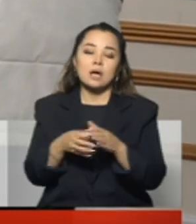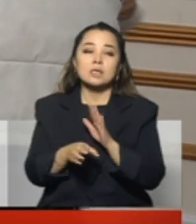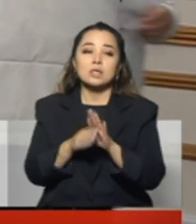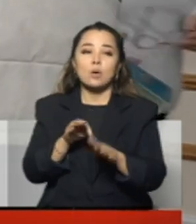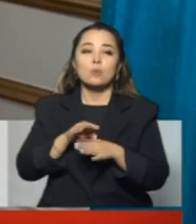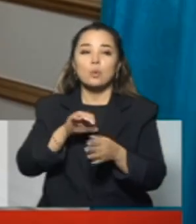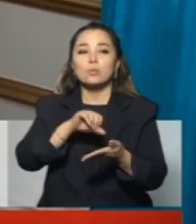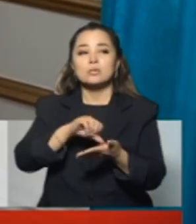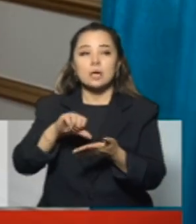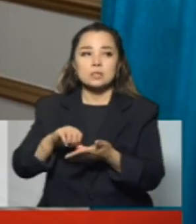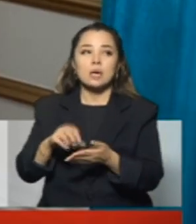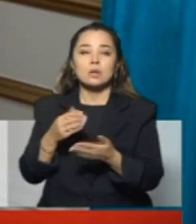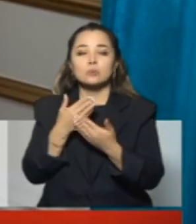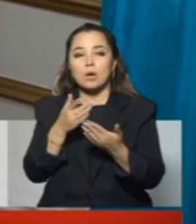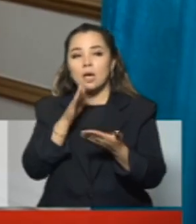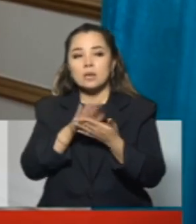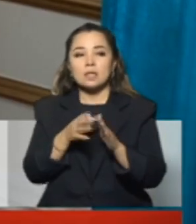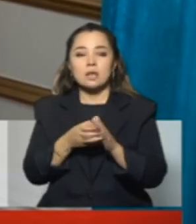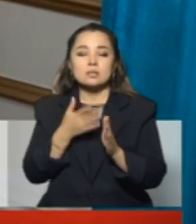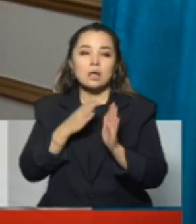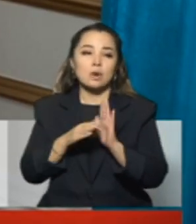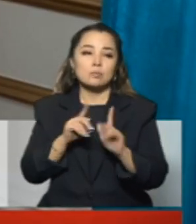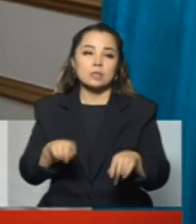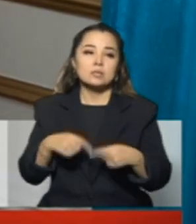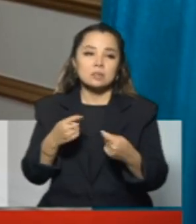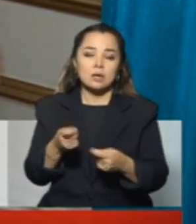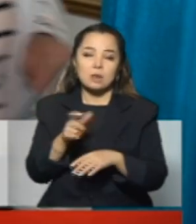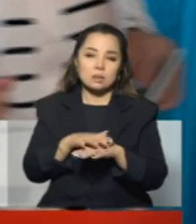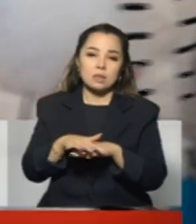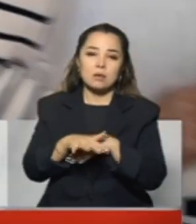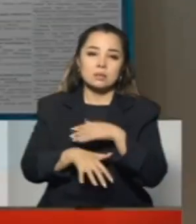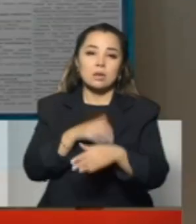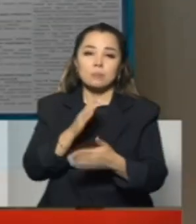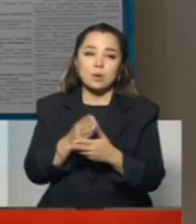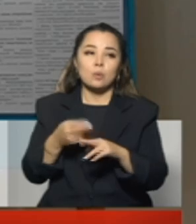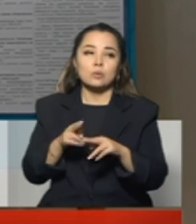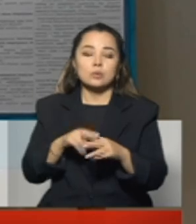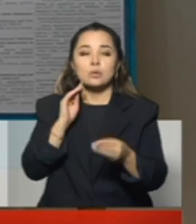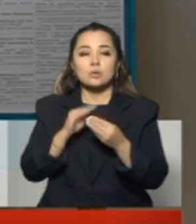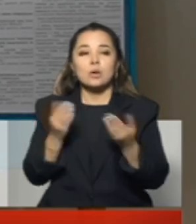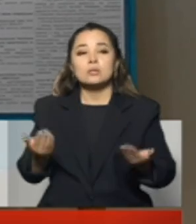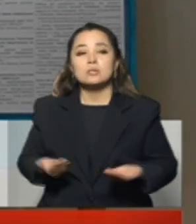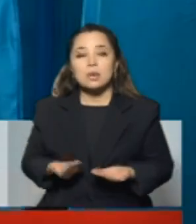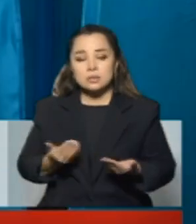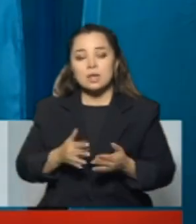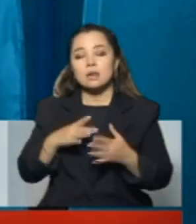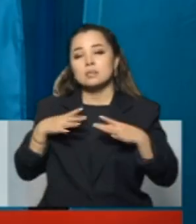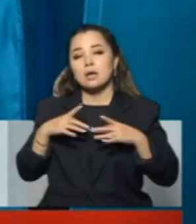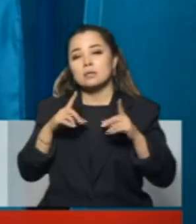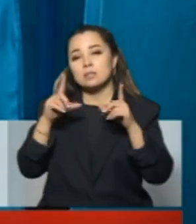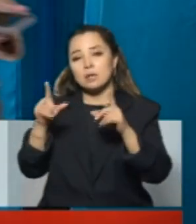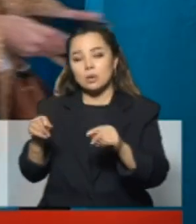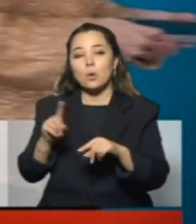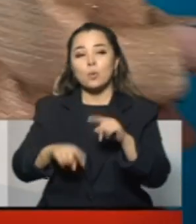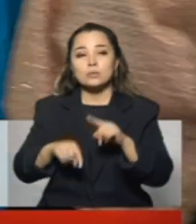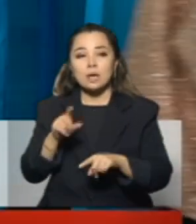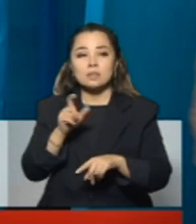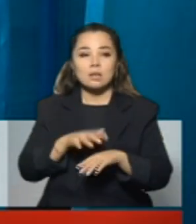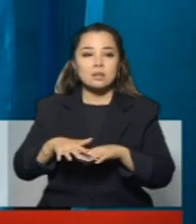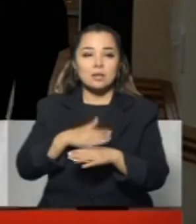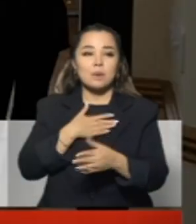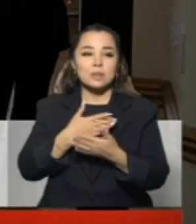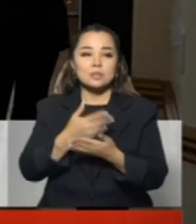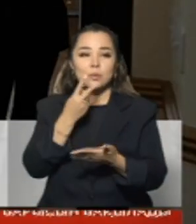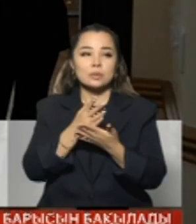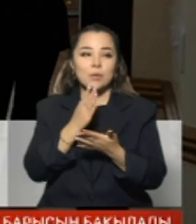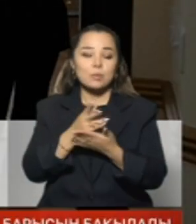референдум учаскесінде соңғы сағаттарда дауыс берушілердің қарасы көп болды. Онда тұрақты тұрып жатқан және саяхаттап жүрген отандастар белсенділік